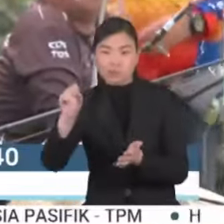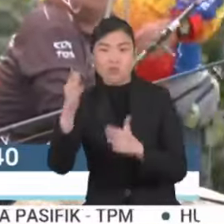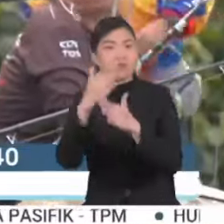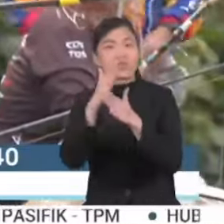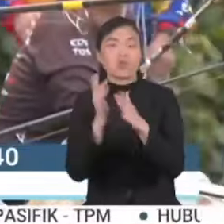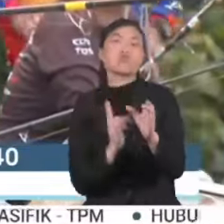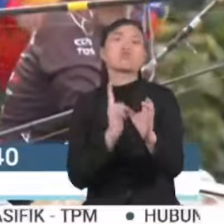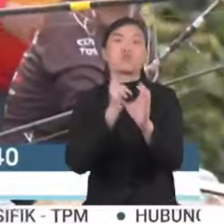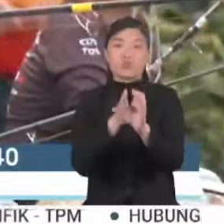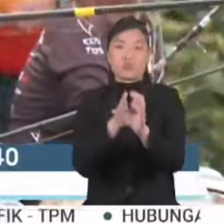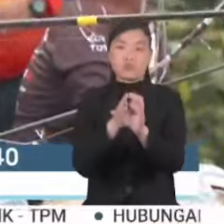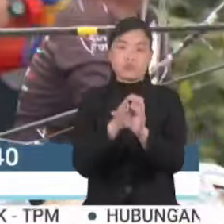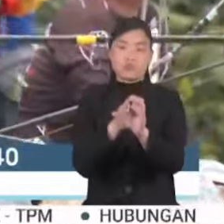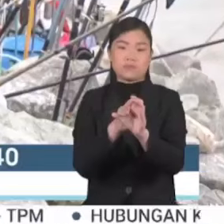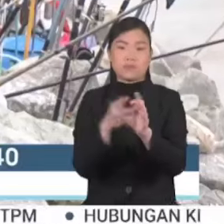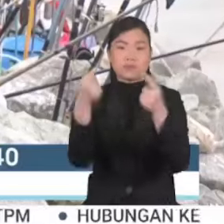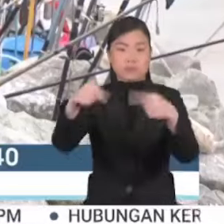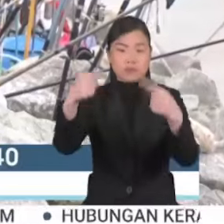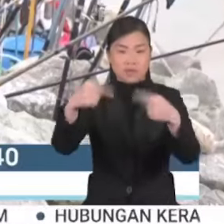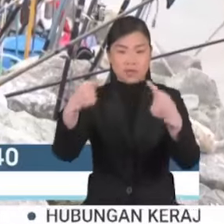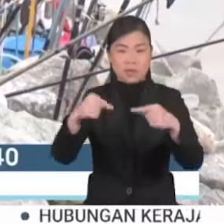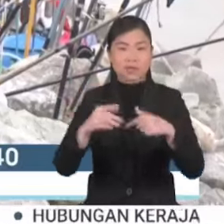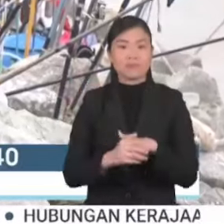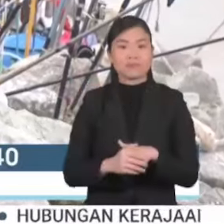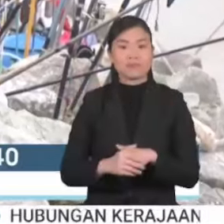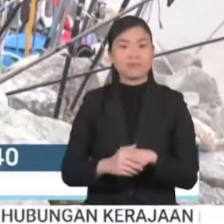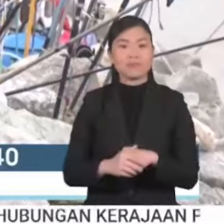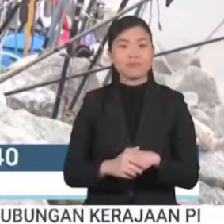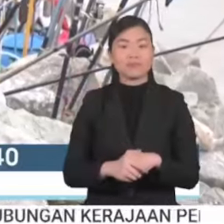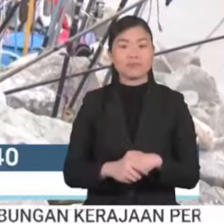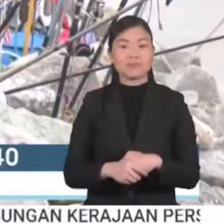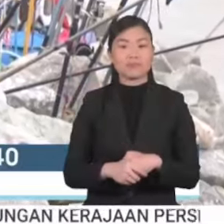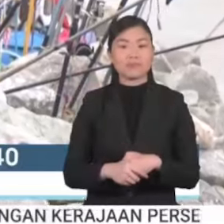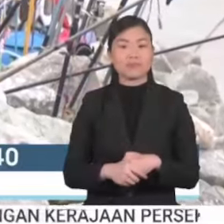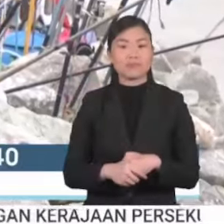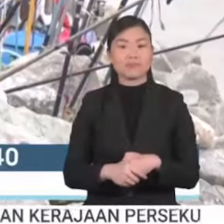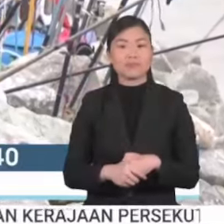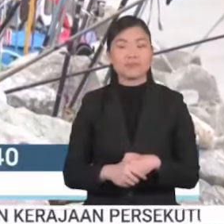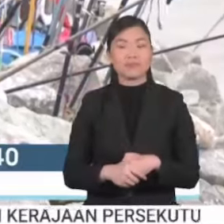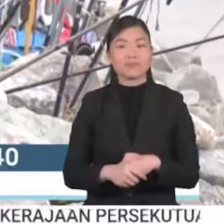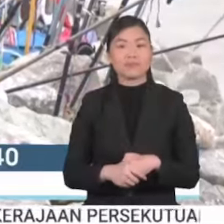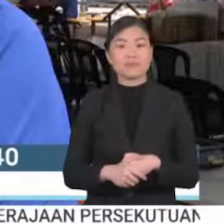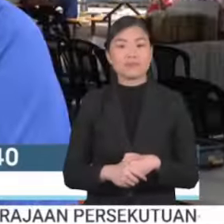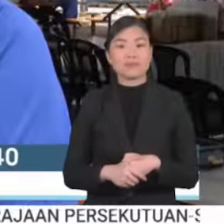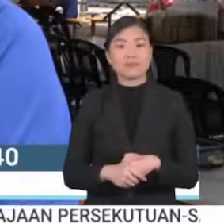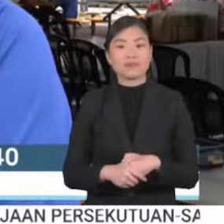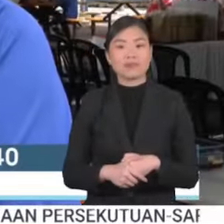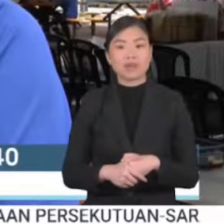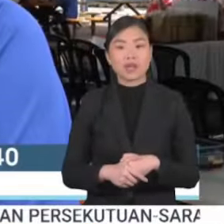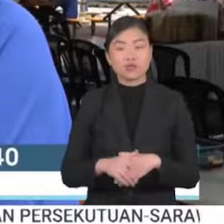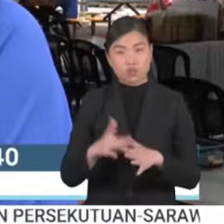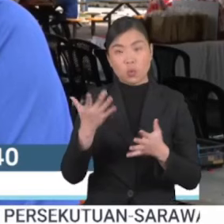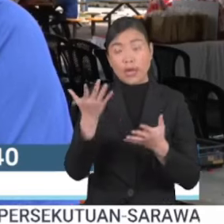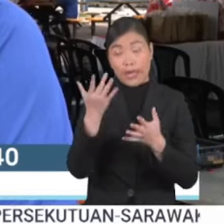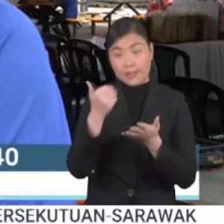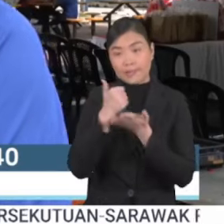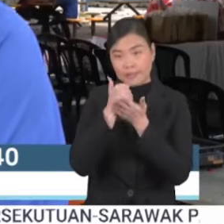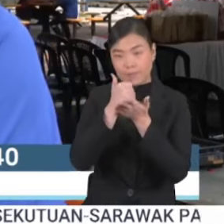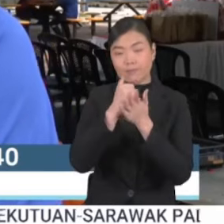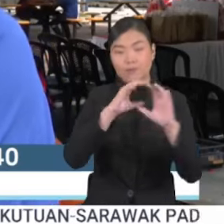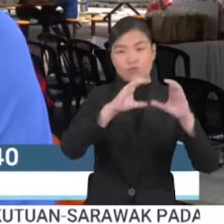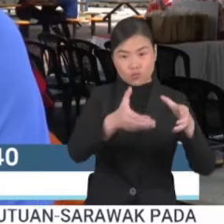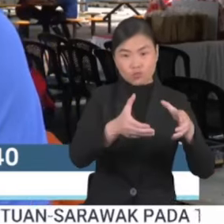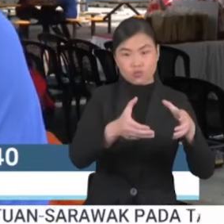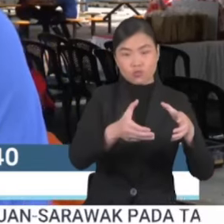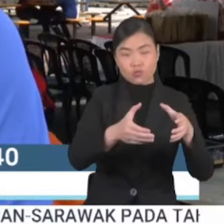untuk menyertai acara ini, pertandingan ini bukan berkonsepkan komersial semata-mata, lebih juga kepada membantu